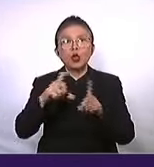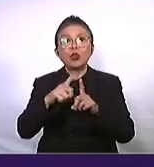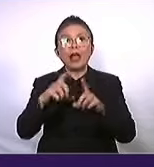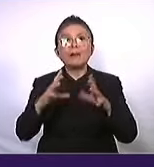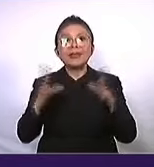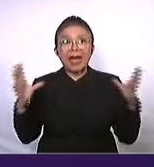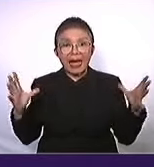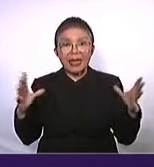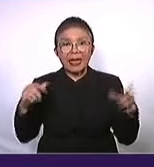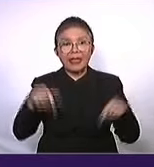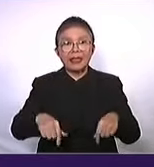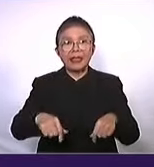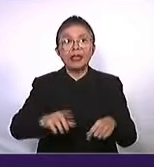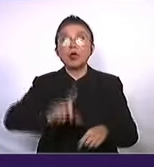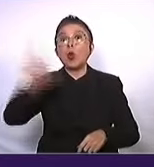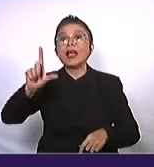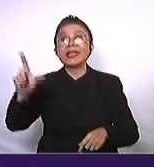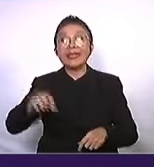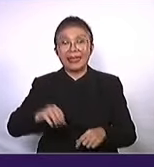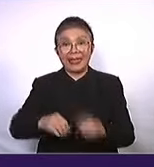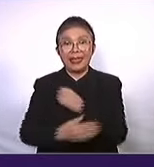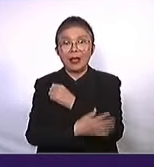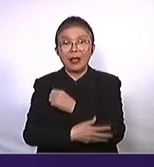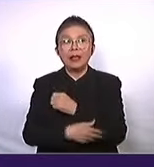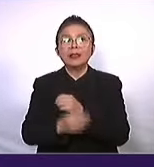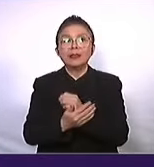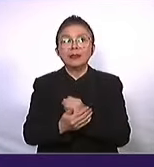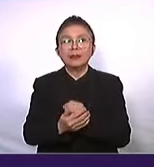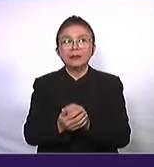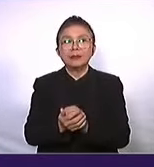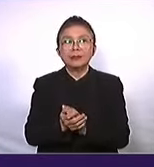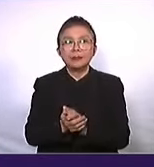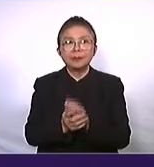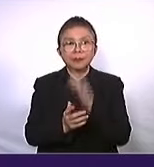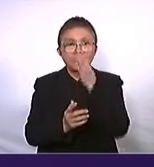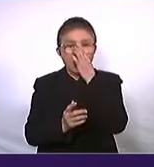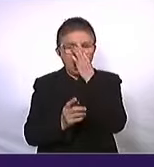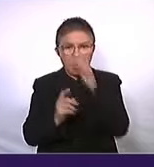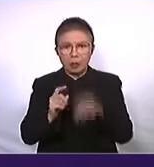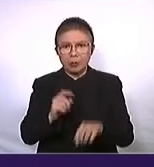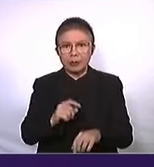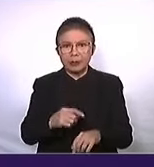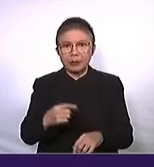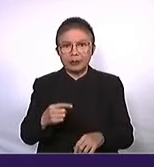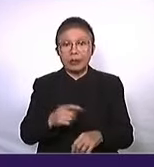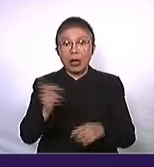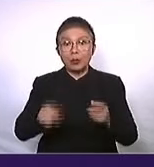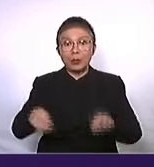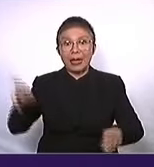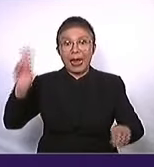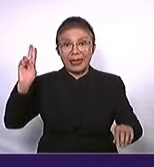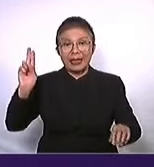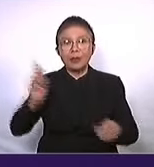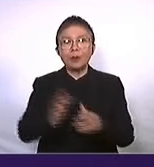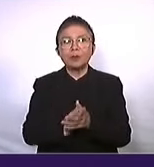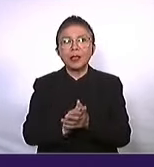yang ada di luar negeri itu, menurut Pak Jokowi pada saat awal-awal kami dilantik, duta besar